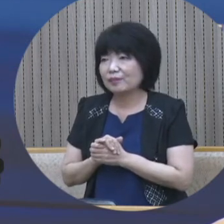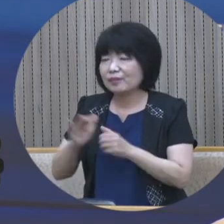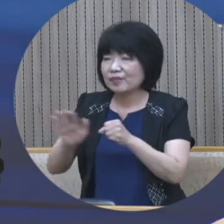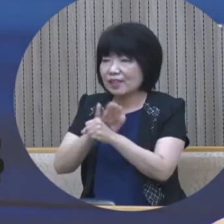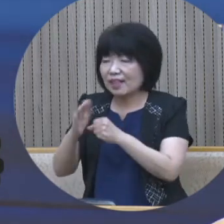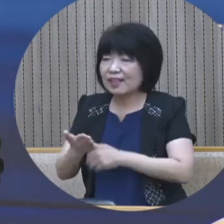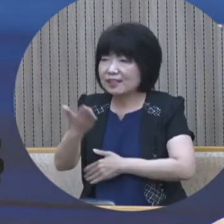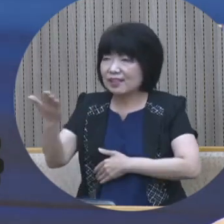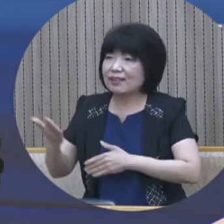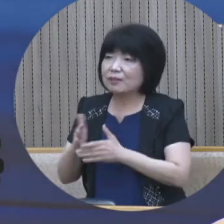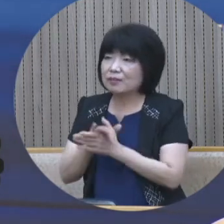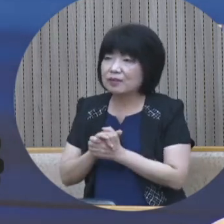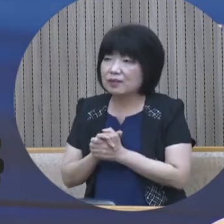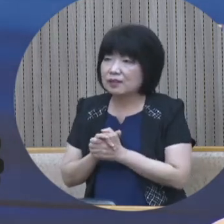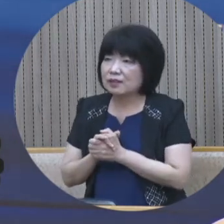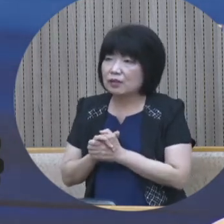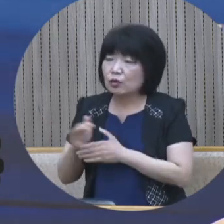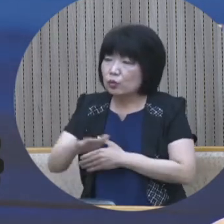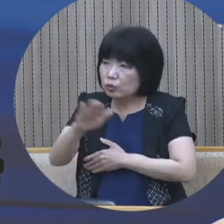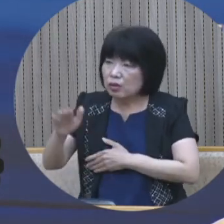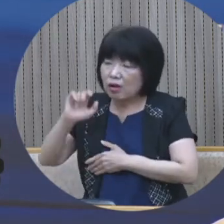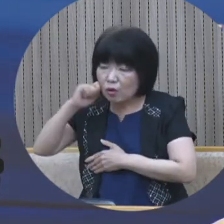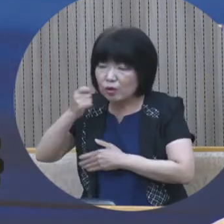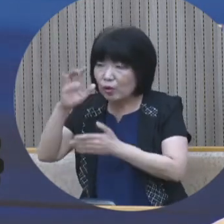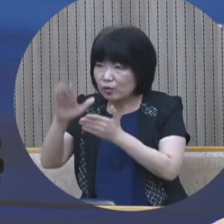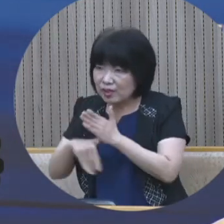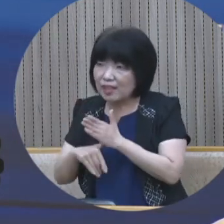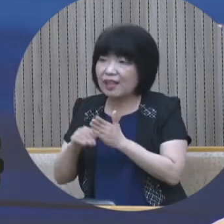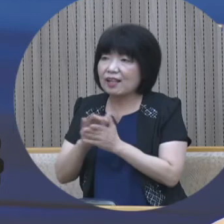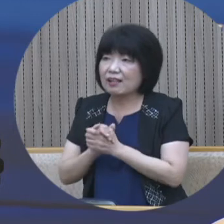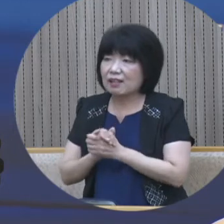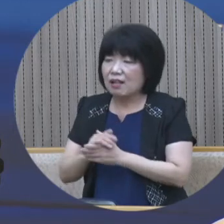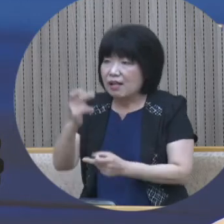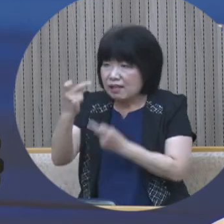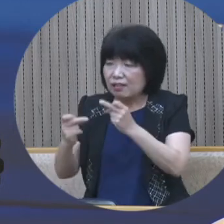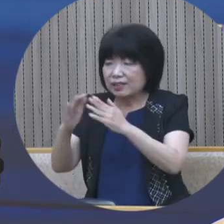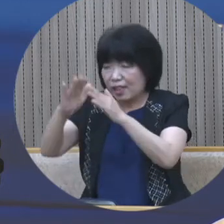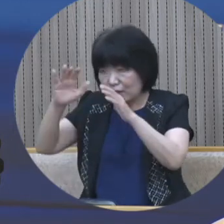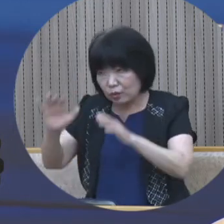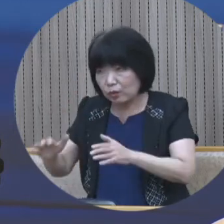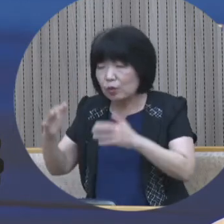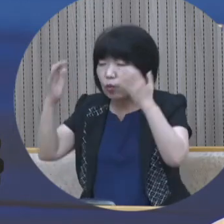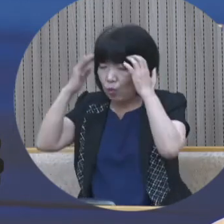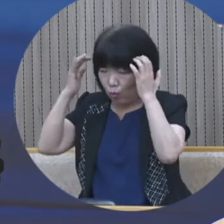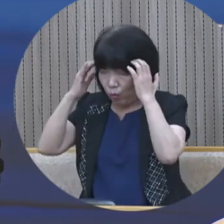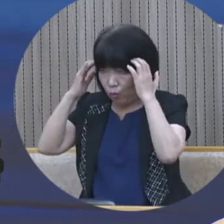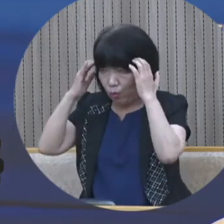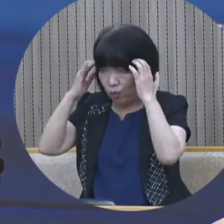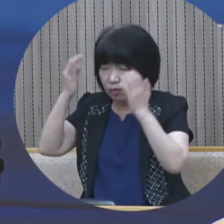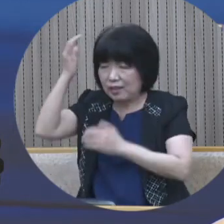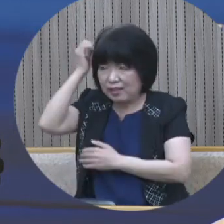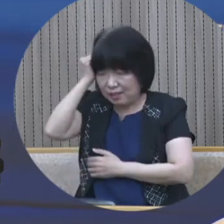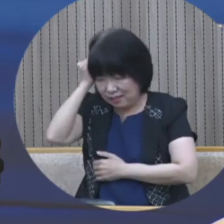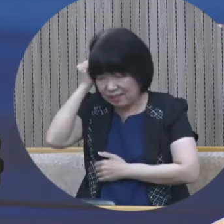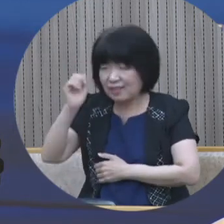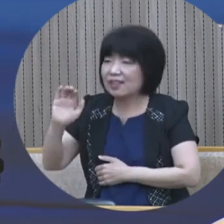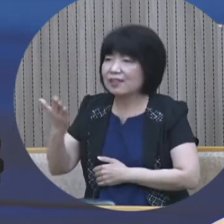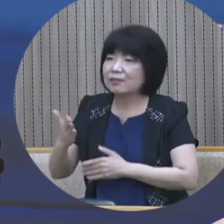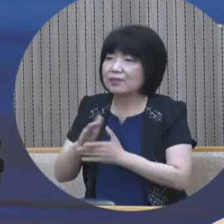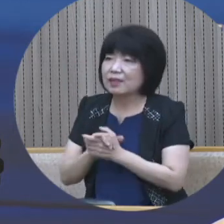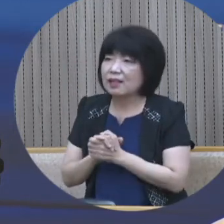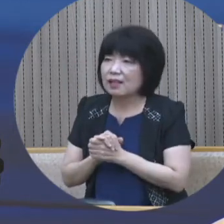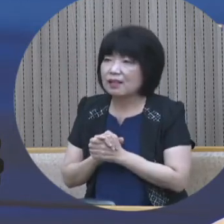사랑하는 여러분, 우리는 어려운 때에 형제와 이웃의 고통을 기억해야 합니다.